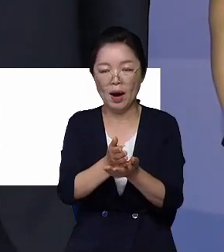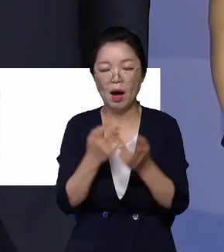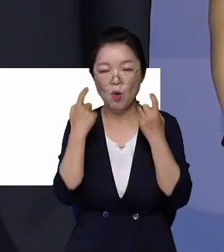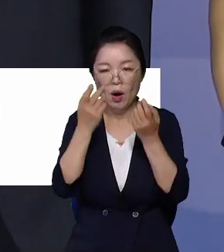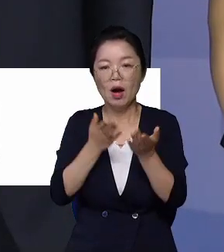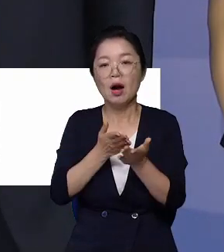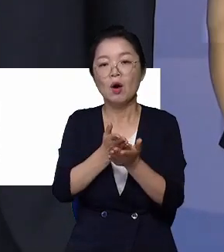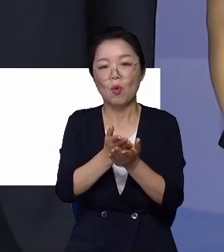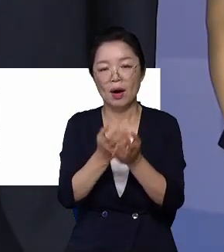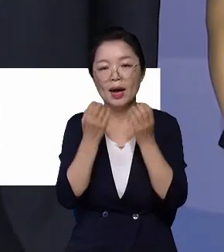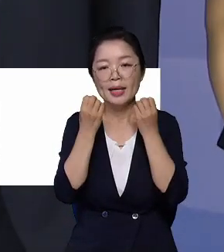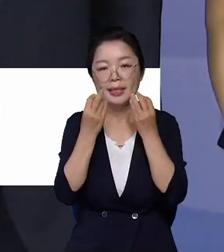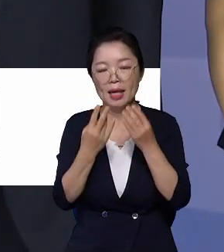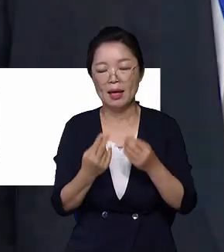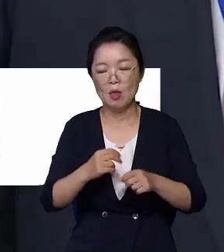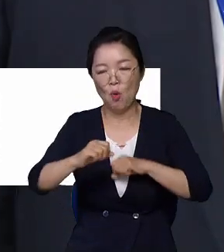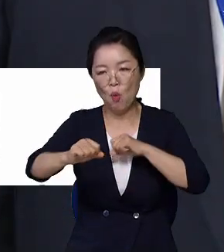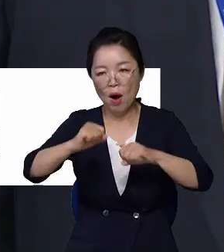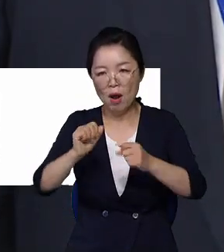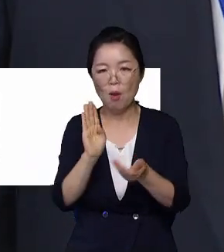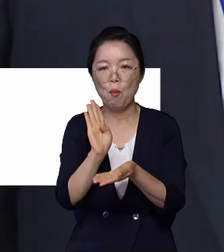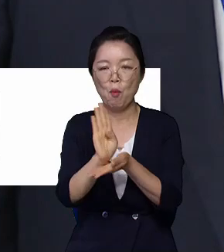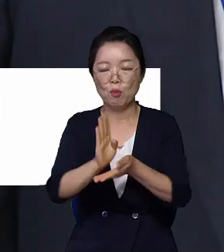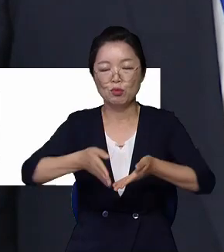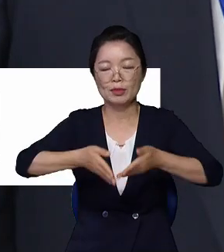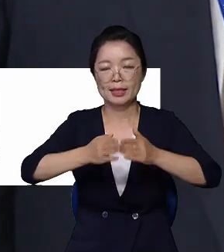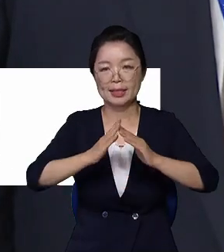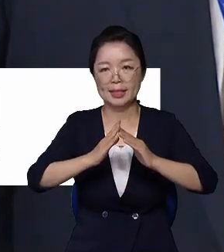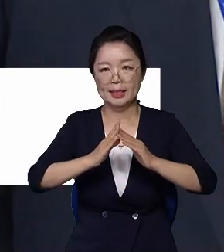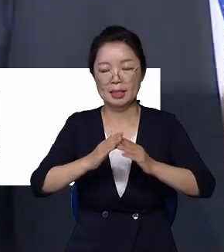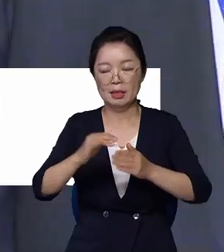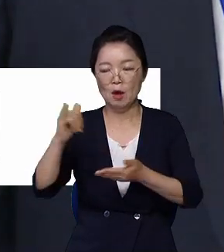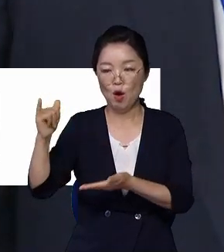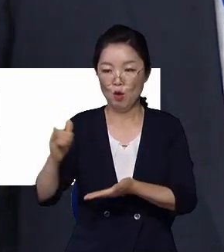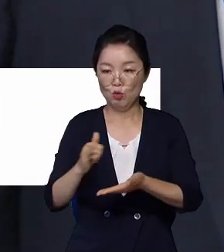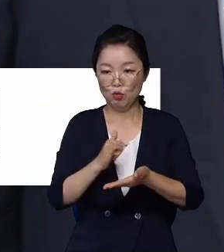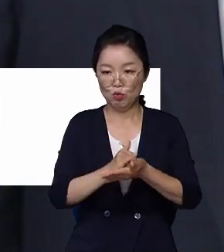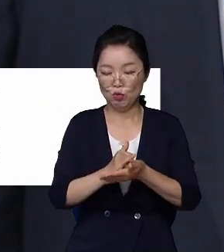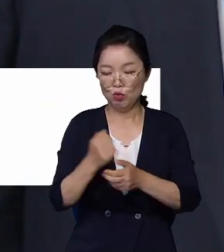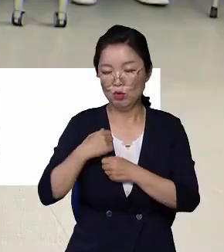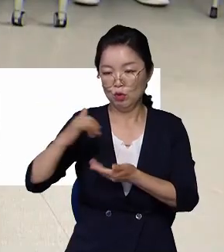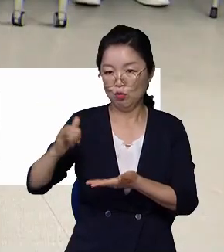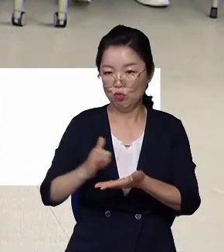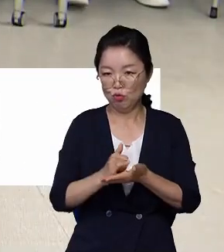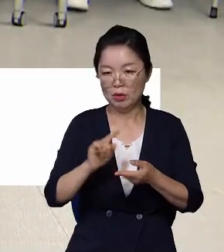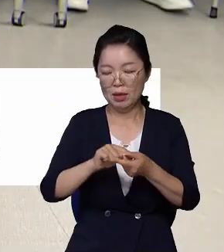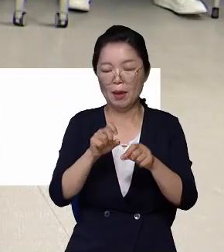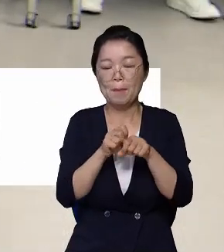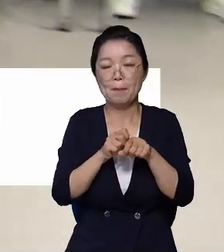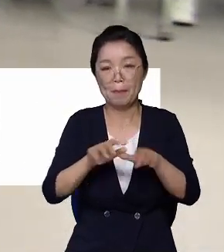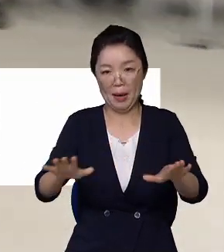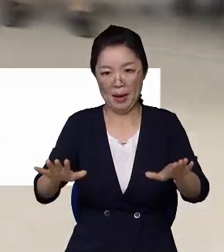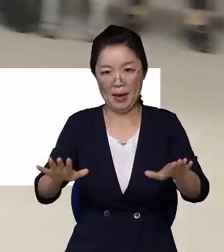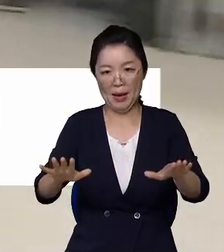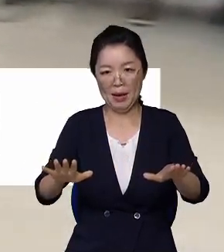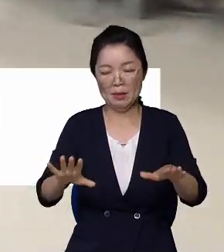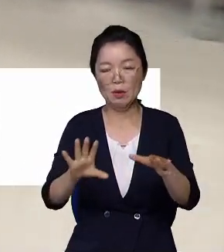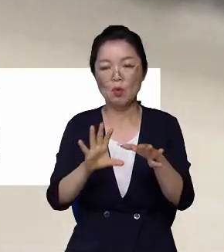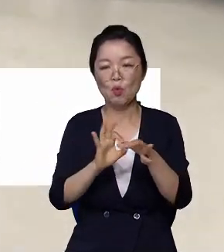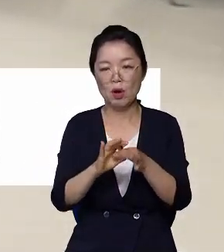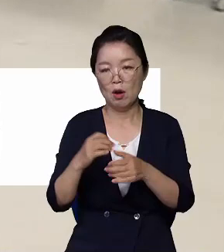포함된 신활력추진본부도 신설했습니다. 군공항 이전 추진본부는 사실상 해체하고 광역교통과와